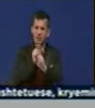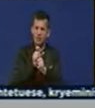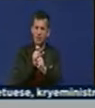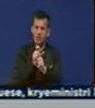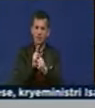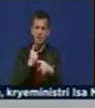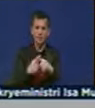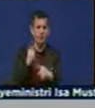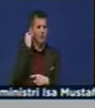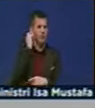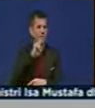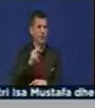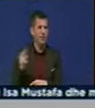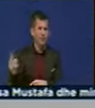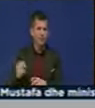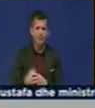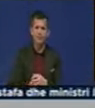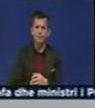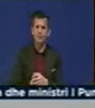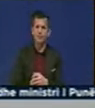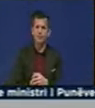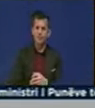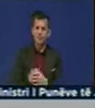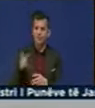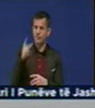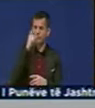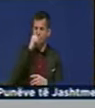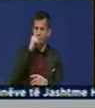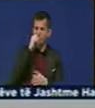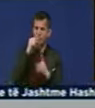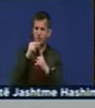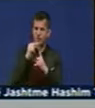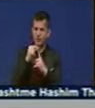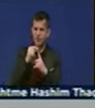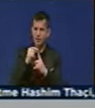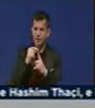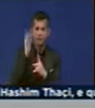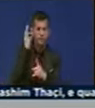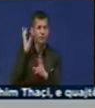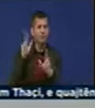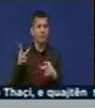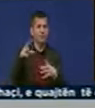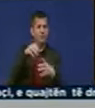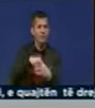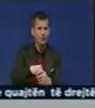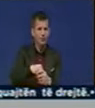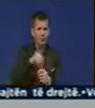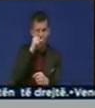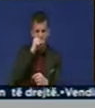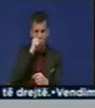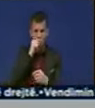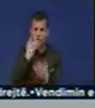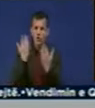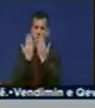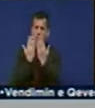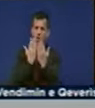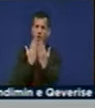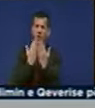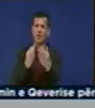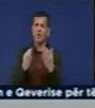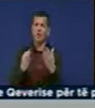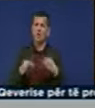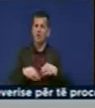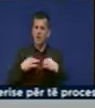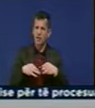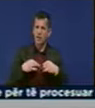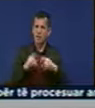për femra tjera. Në Komunën e Preshevës, femra është e përfshirë në institucionet komunale, arsimore, shëndetësore, ku